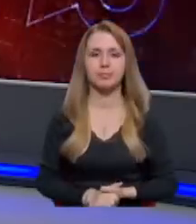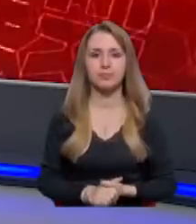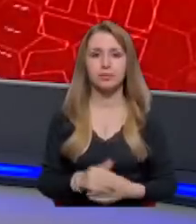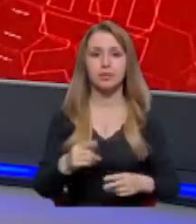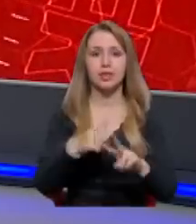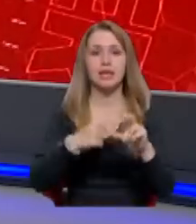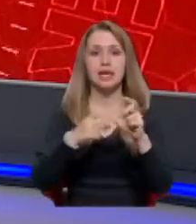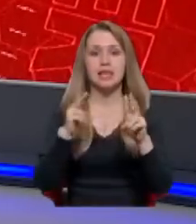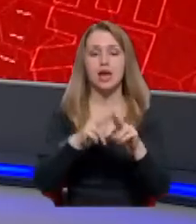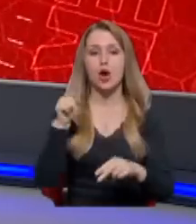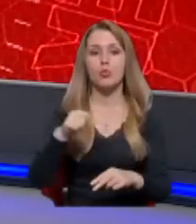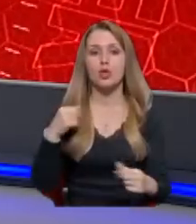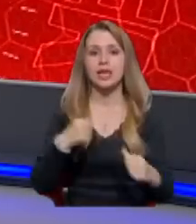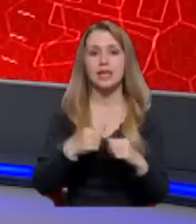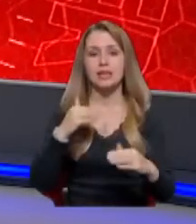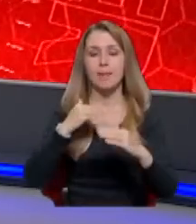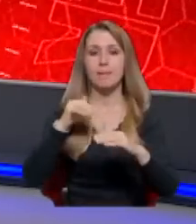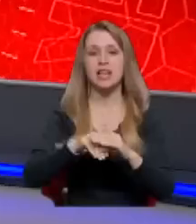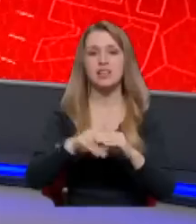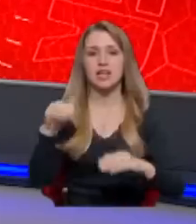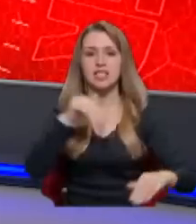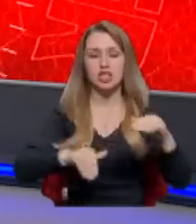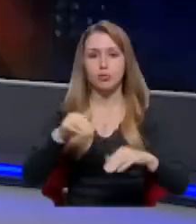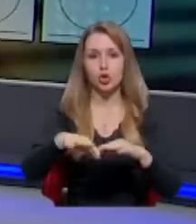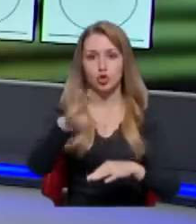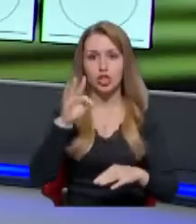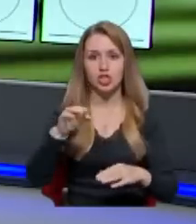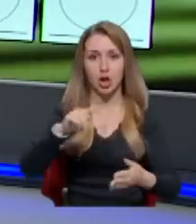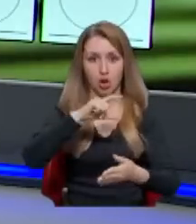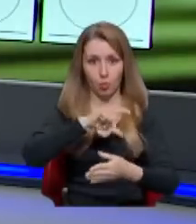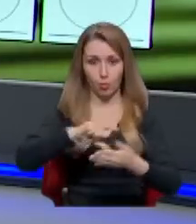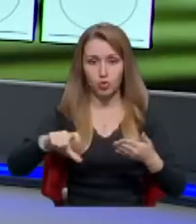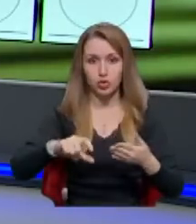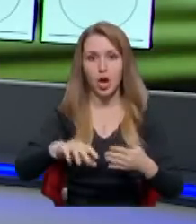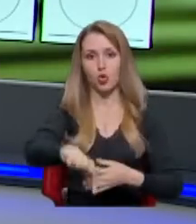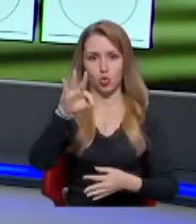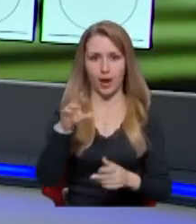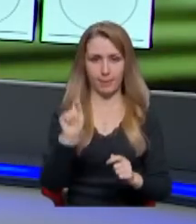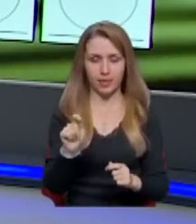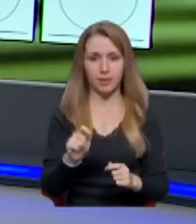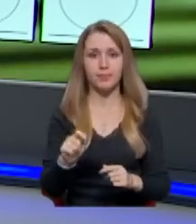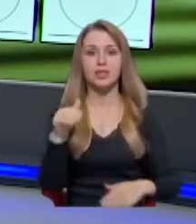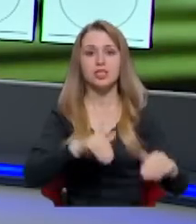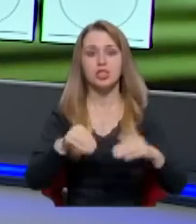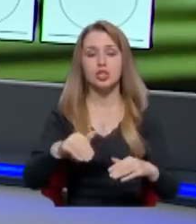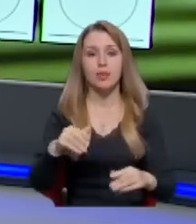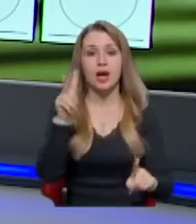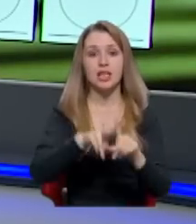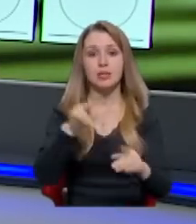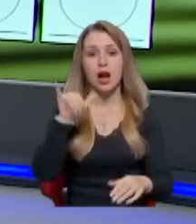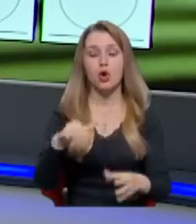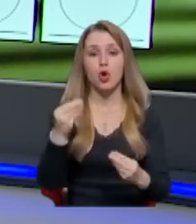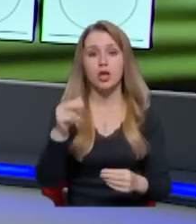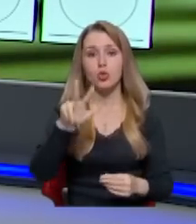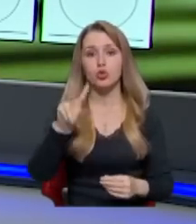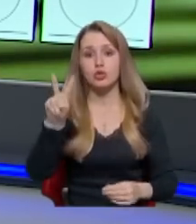Yüksek Seçim Kurulu'nda Bu kez milletvekili seçiminde kullanılacak oy pusulası için kura çekimi yapıldı seçime katılmaya hak kazanan